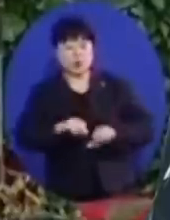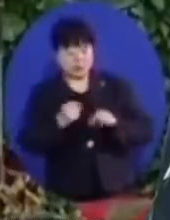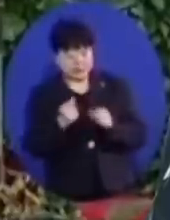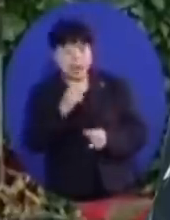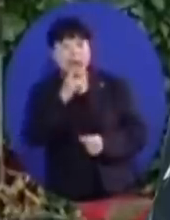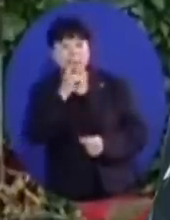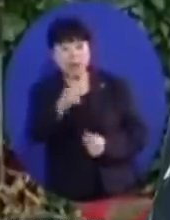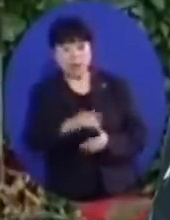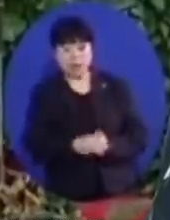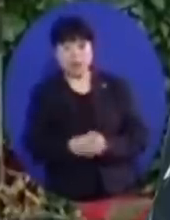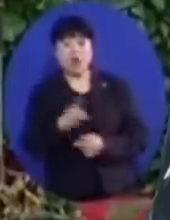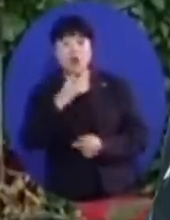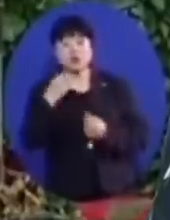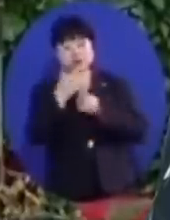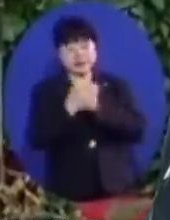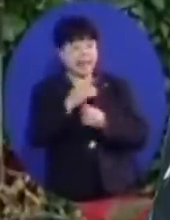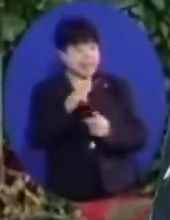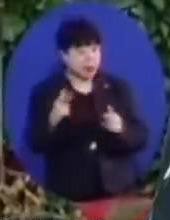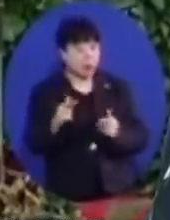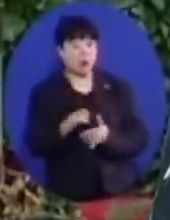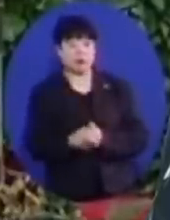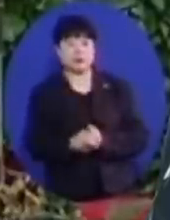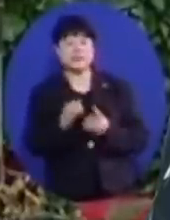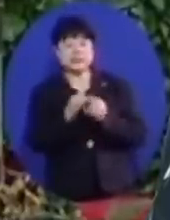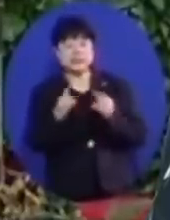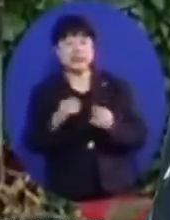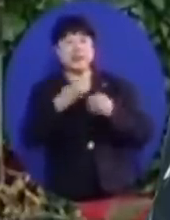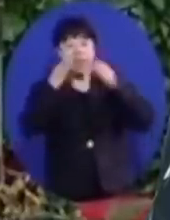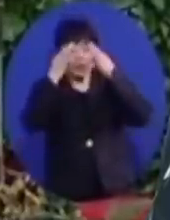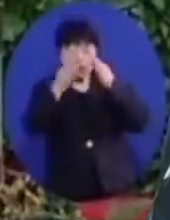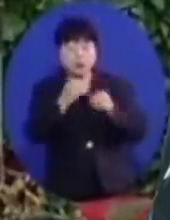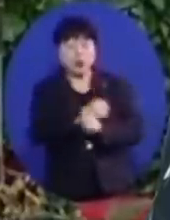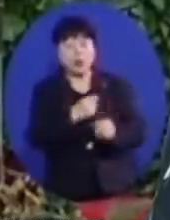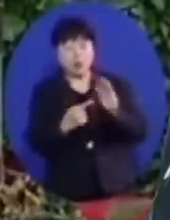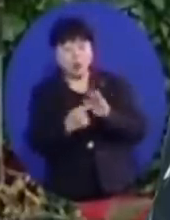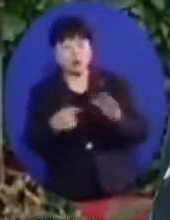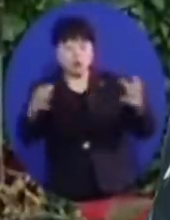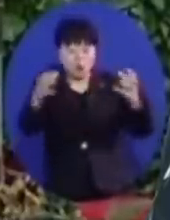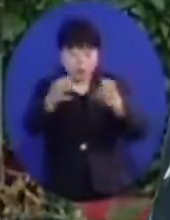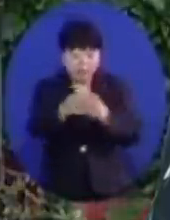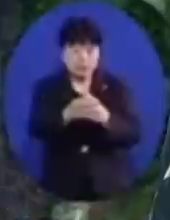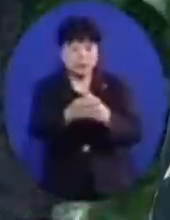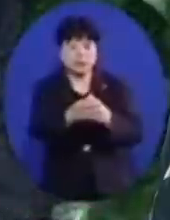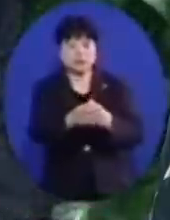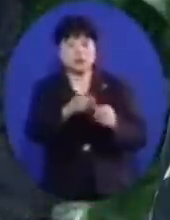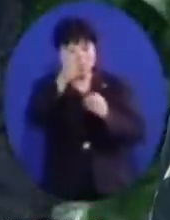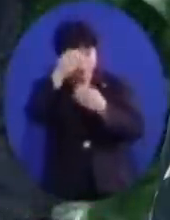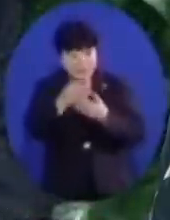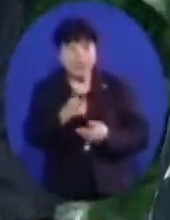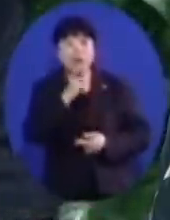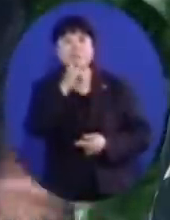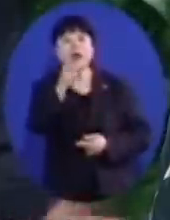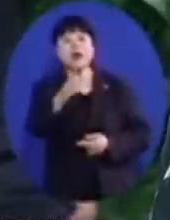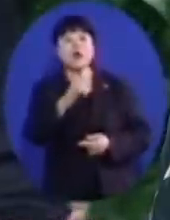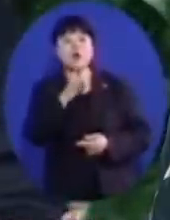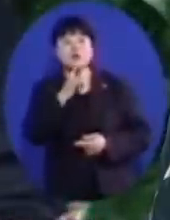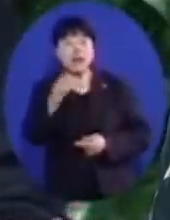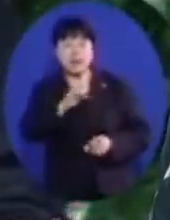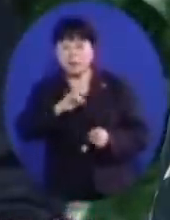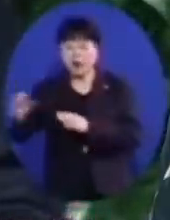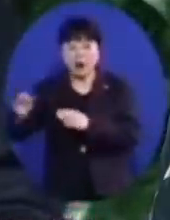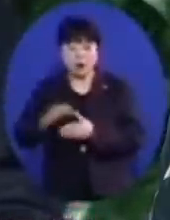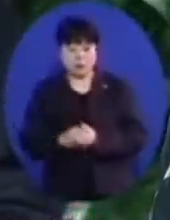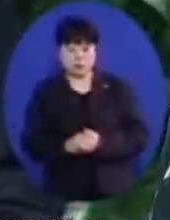오직 은혜가 아니라 인간의 노력과 공로도 있어야 인간이 구원받는다 오직이란 말을